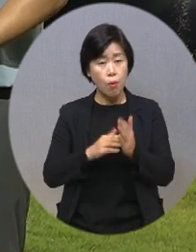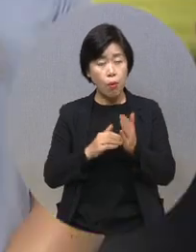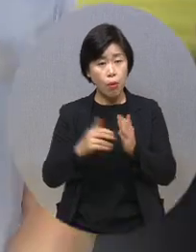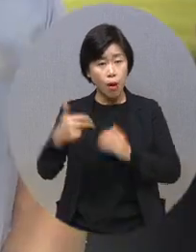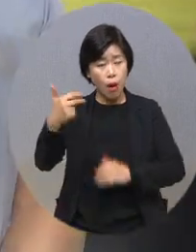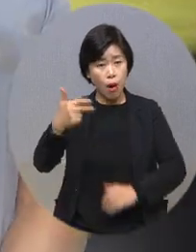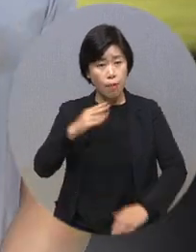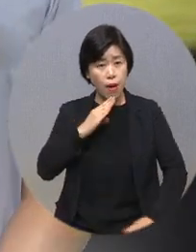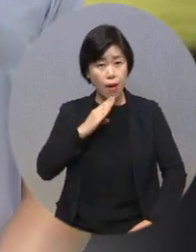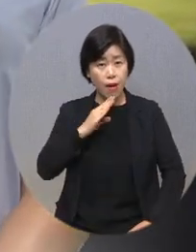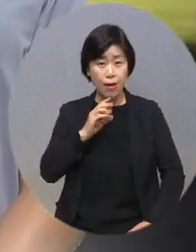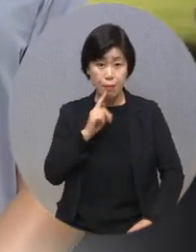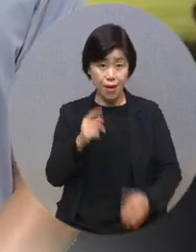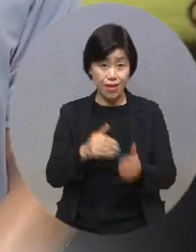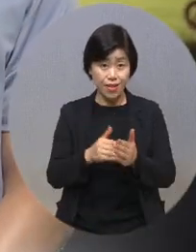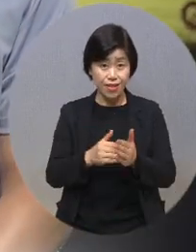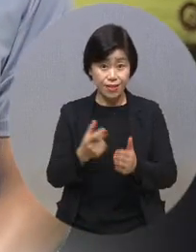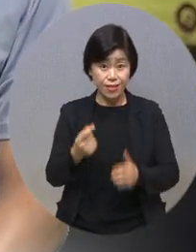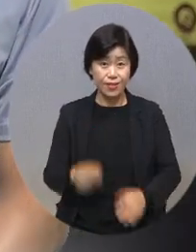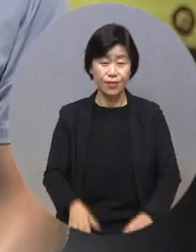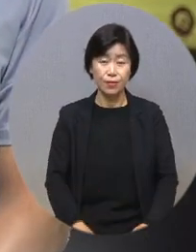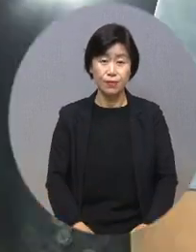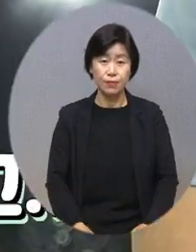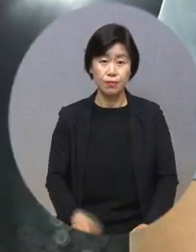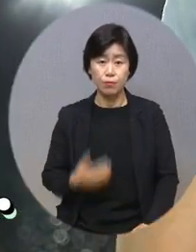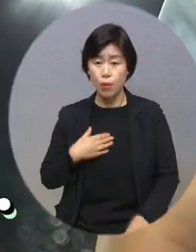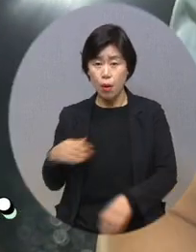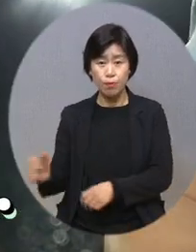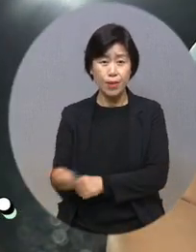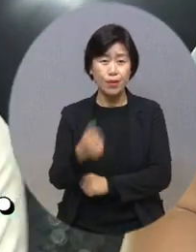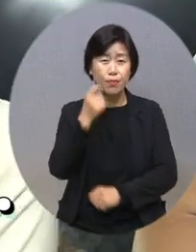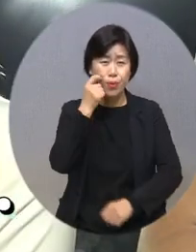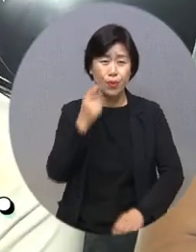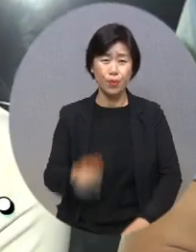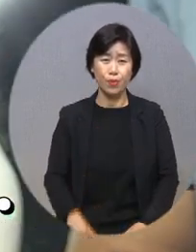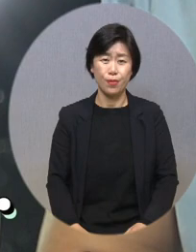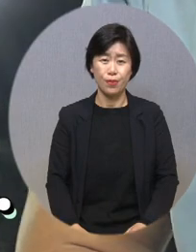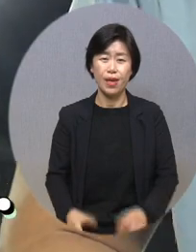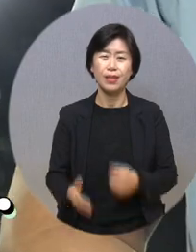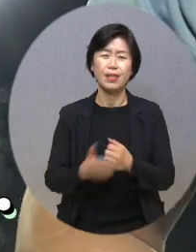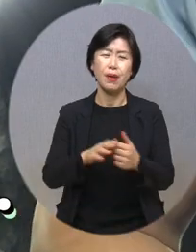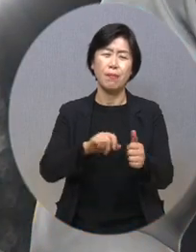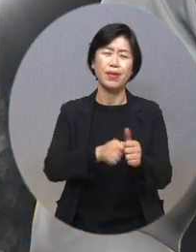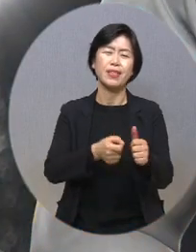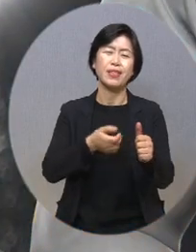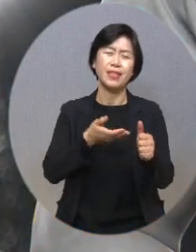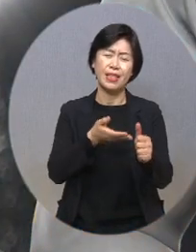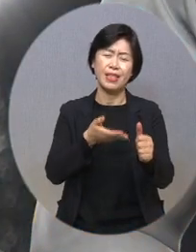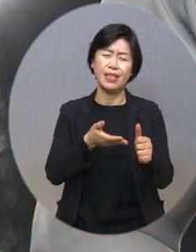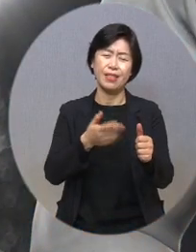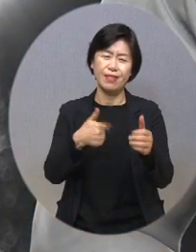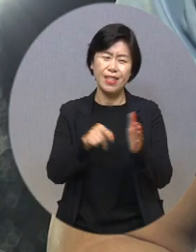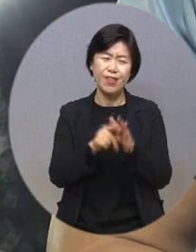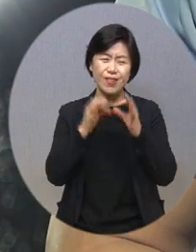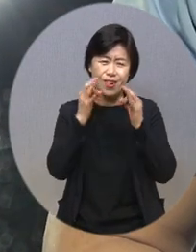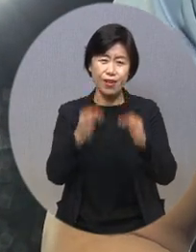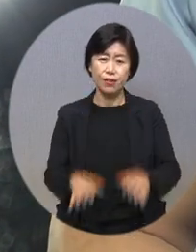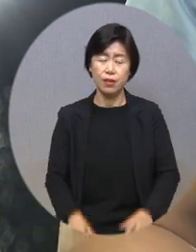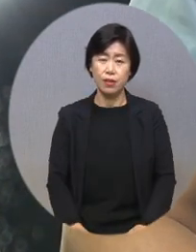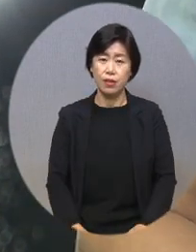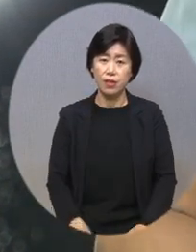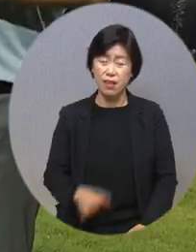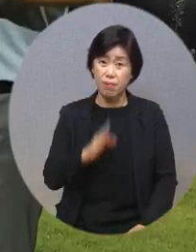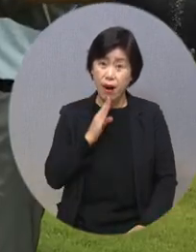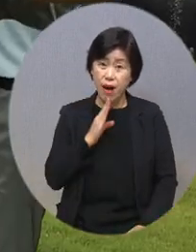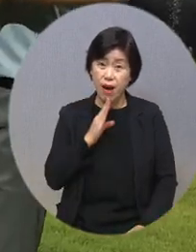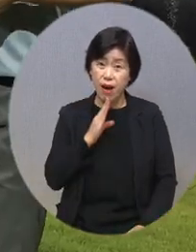몰카지? 그거는 아마 방송을 보면은 일단 그래서 벌칙을 최대한 많이 걸리게 하려고. 아 그게 나.